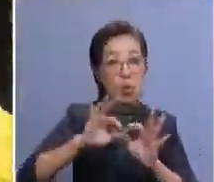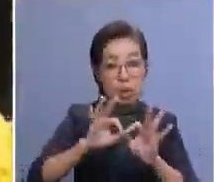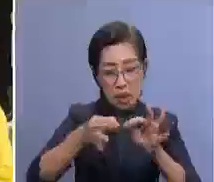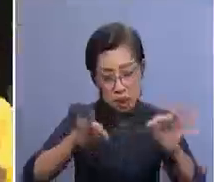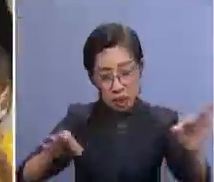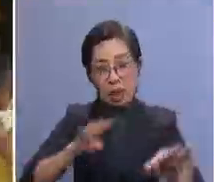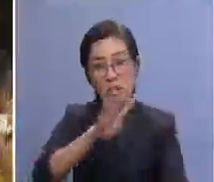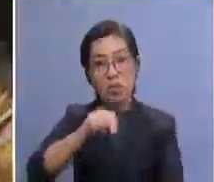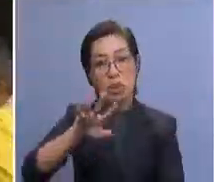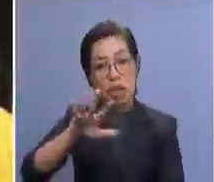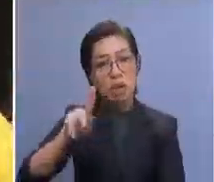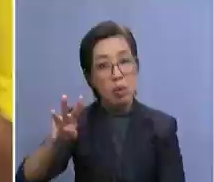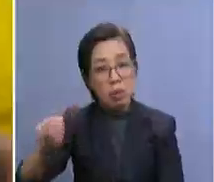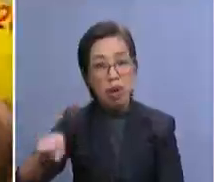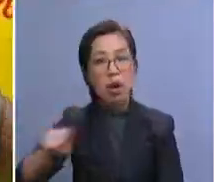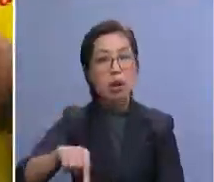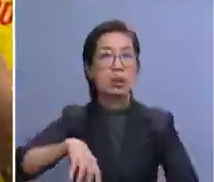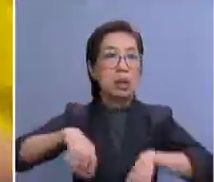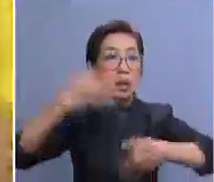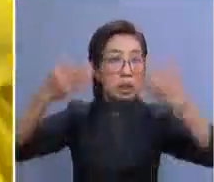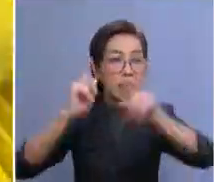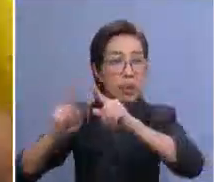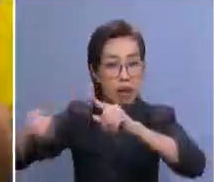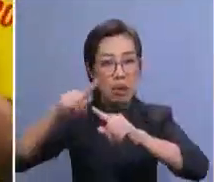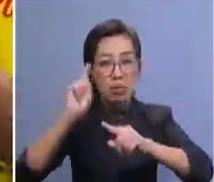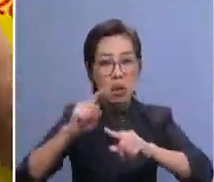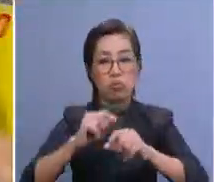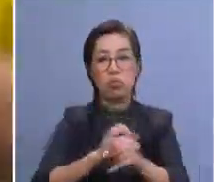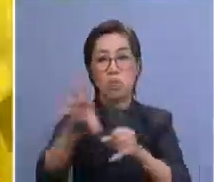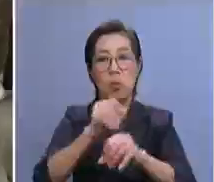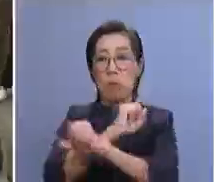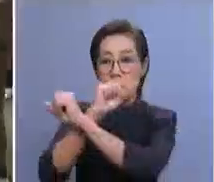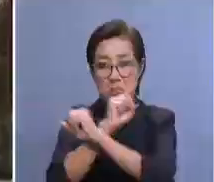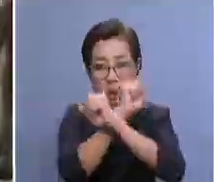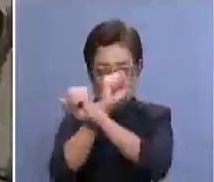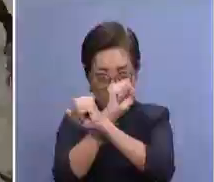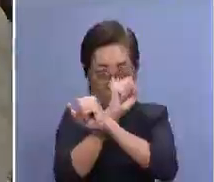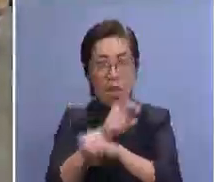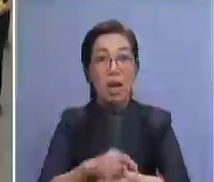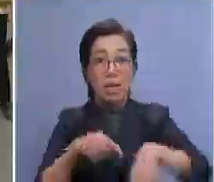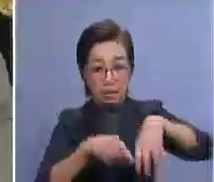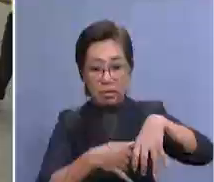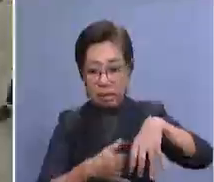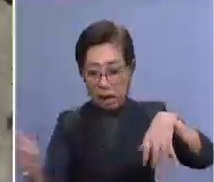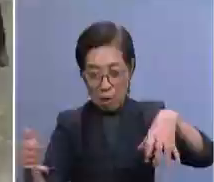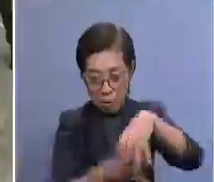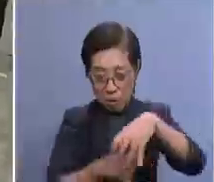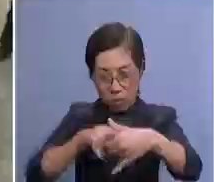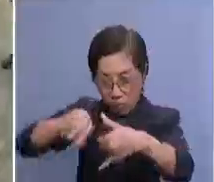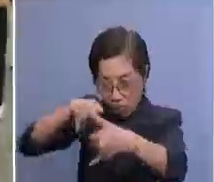การแสดงกิจกรรมนันทนาการภายใต้มาตรการควบคุมgoh19อย่างเคร่งครัดนะครับควบคุมเส้นทางเข้าออกตรวจวัดอุณหภูมิ